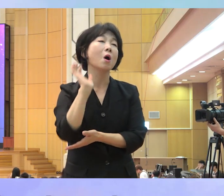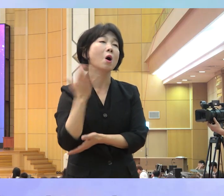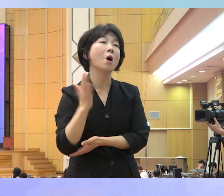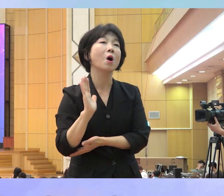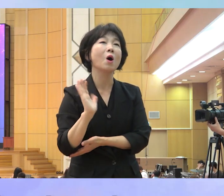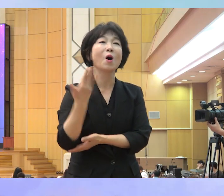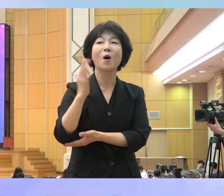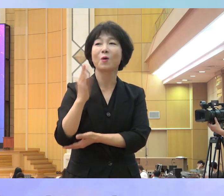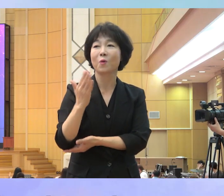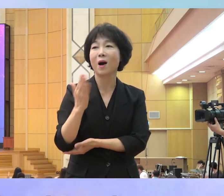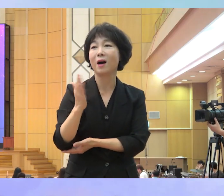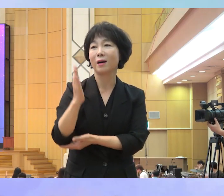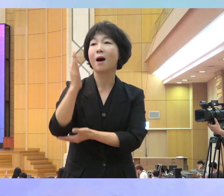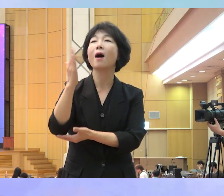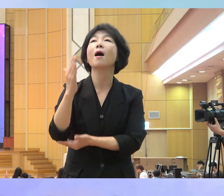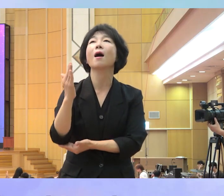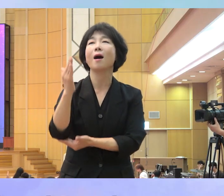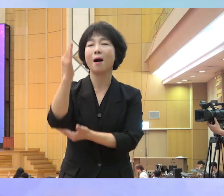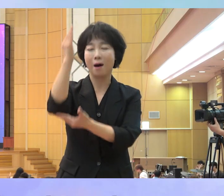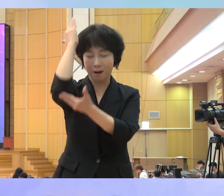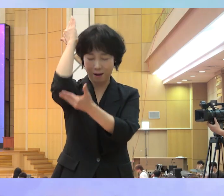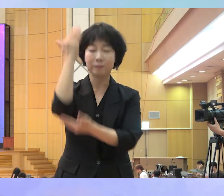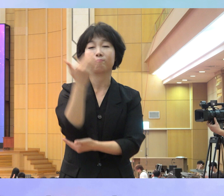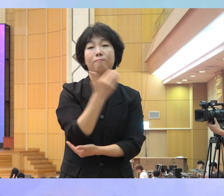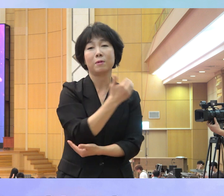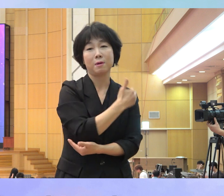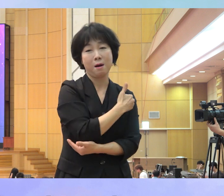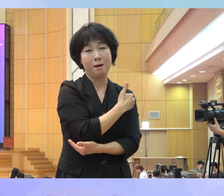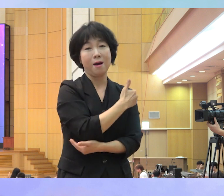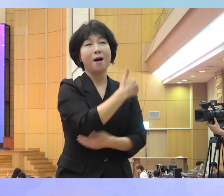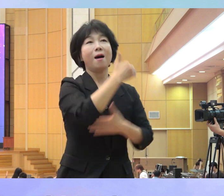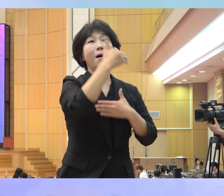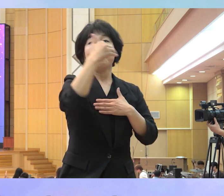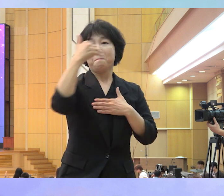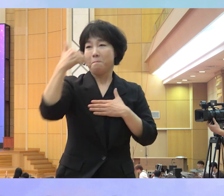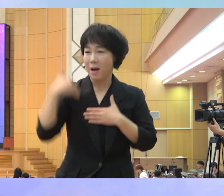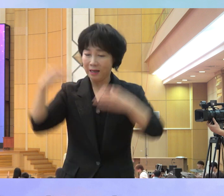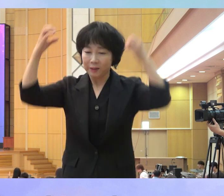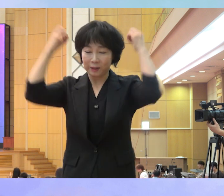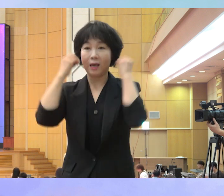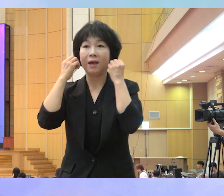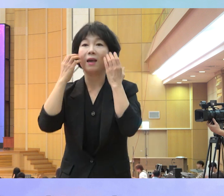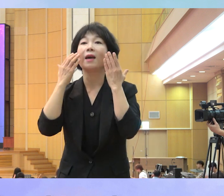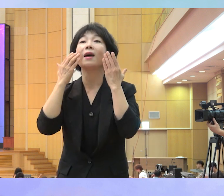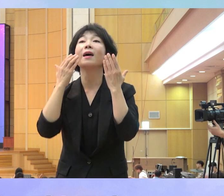주의 영광 가득한